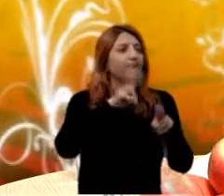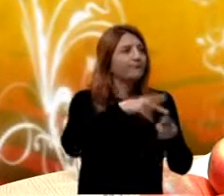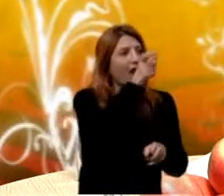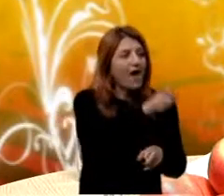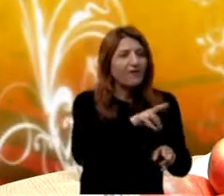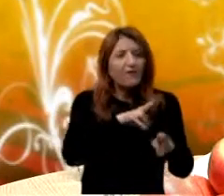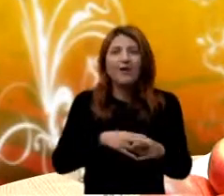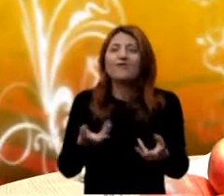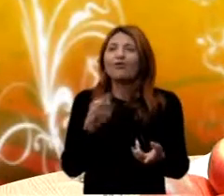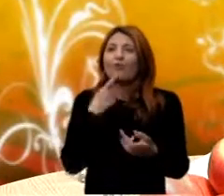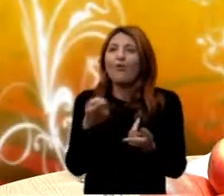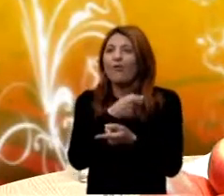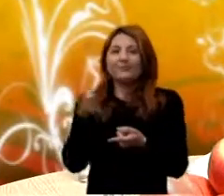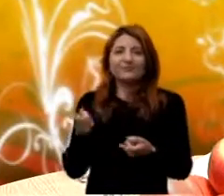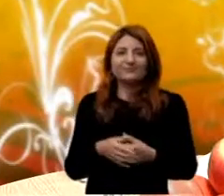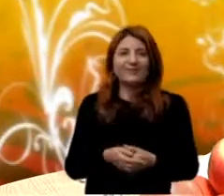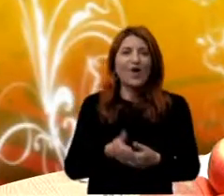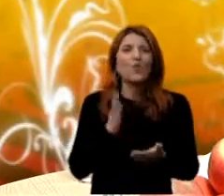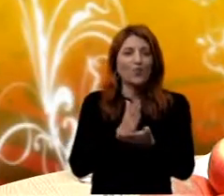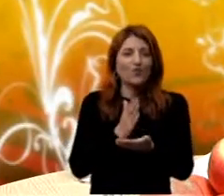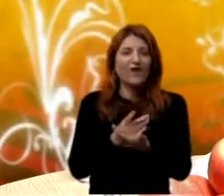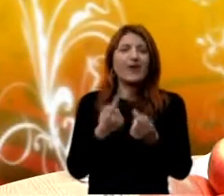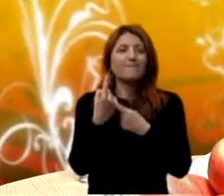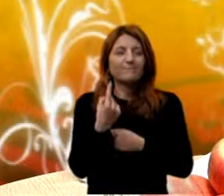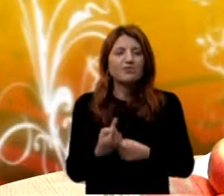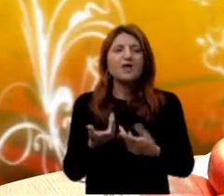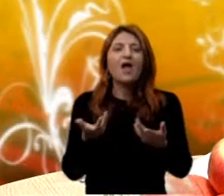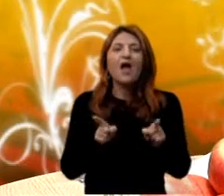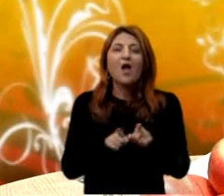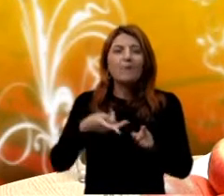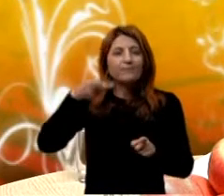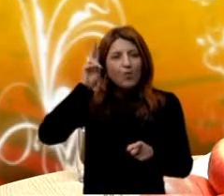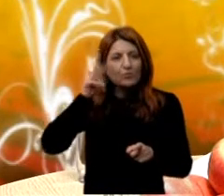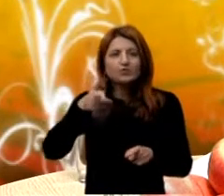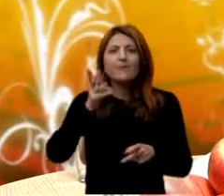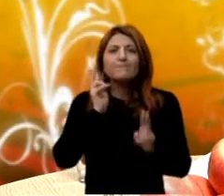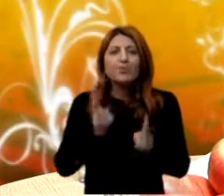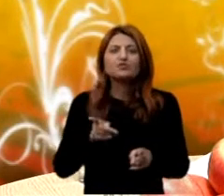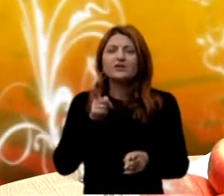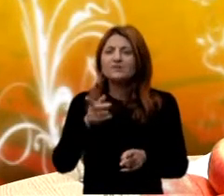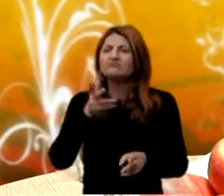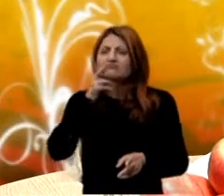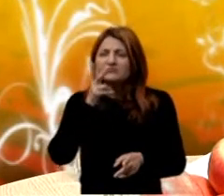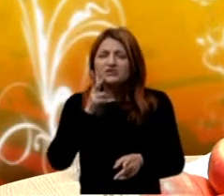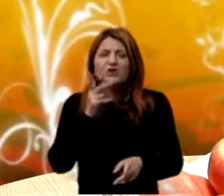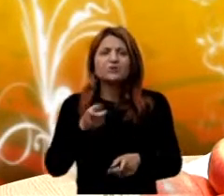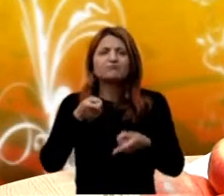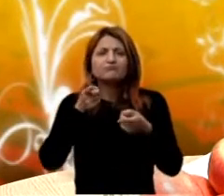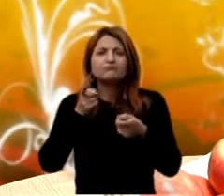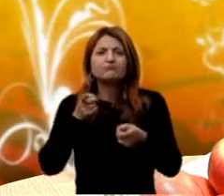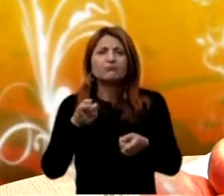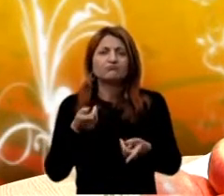ja mislim da još uvijek postoji za svih vas mogućnost da možete tražiti, inzistirati da vam se,